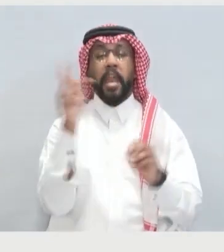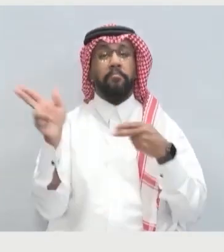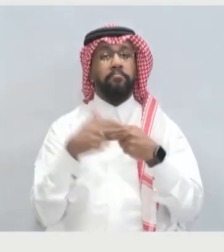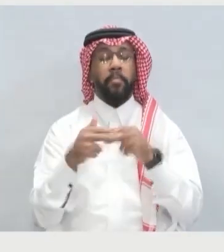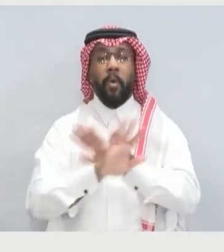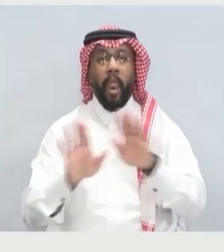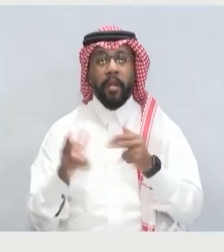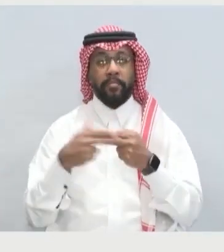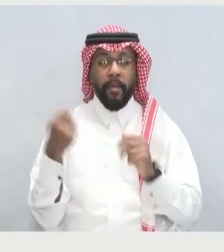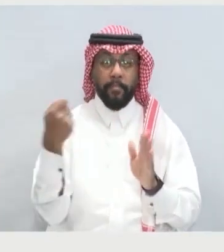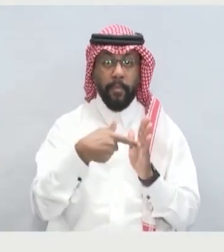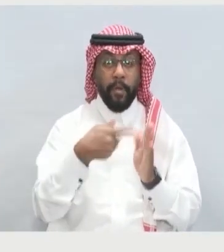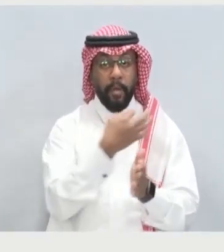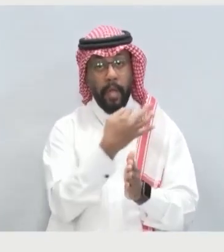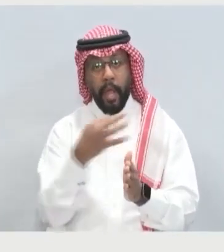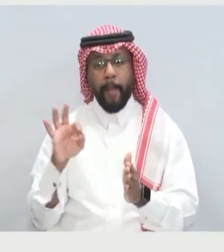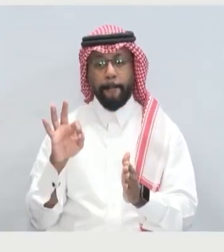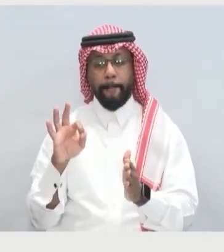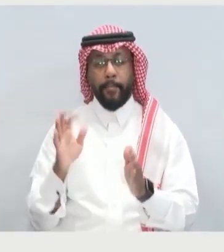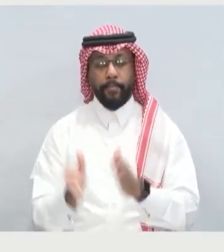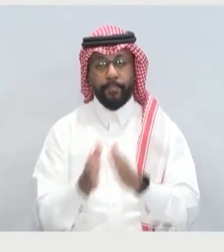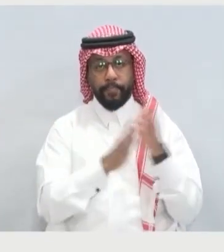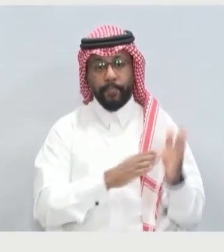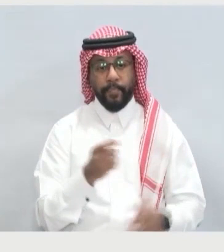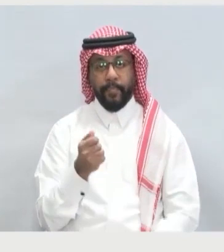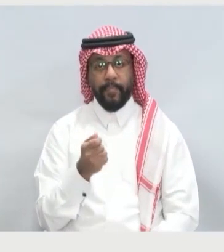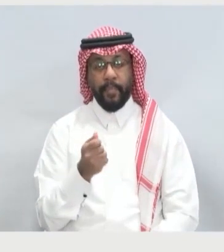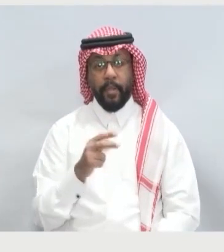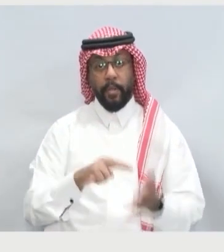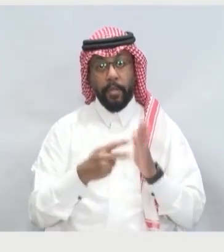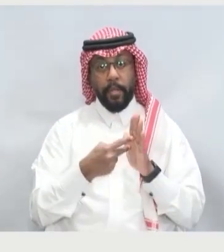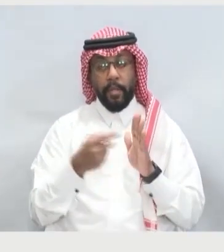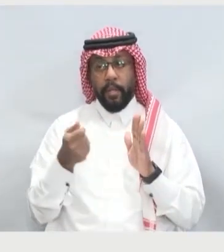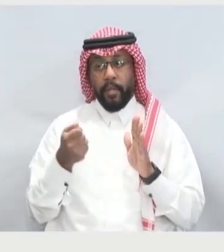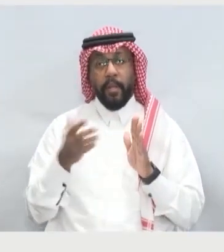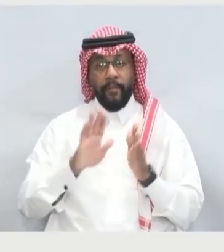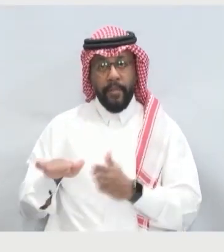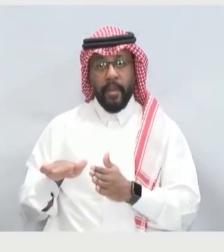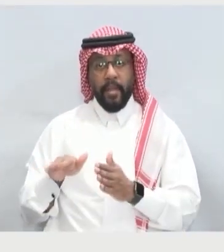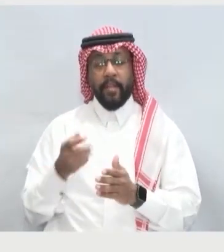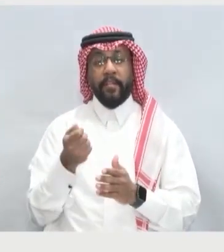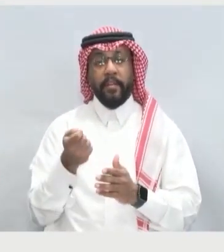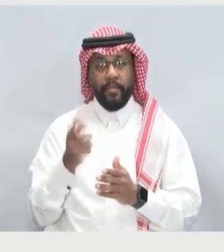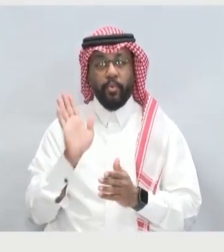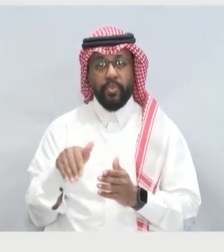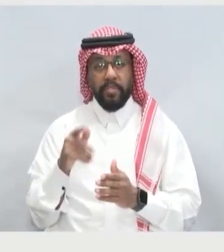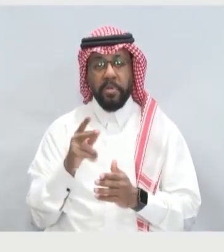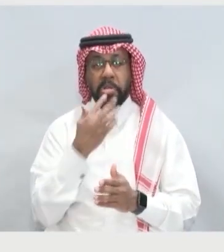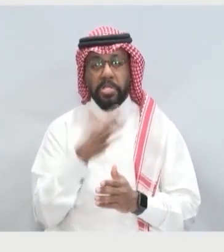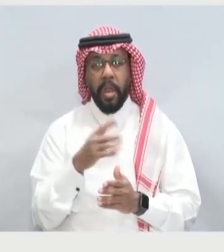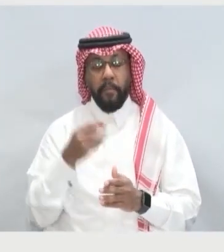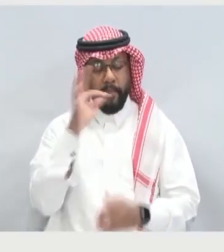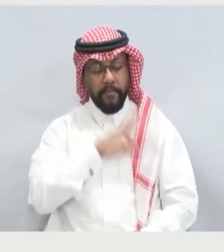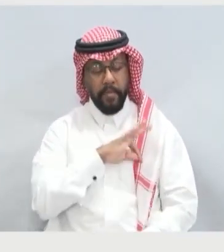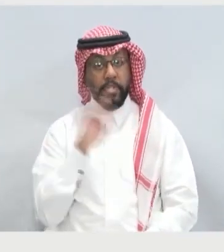الاصول المتداوله سهل تحويلها الى نقد وسيوله وبالتالي تستفيد